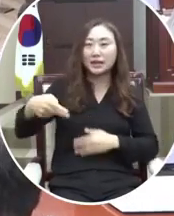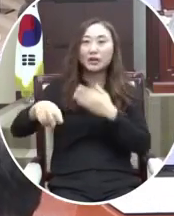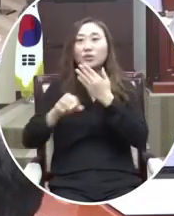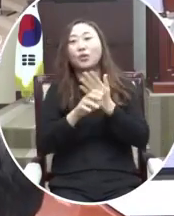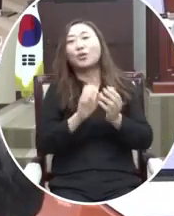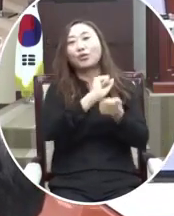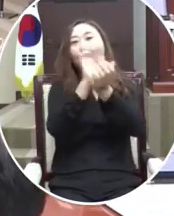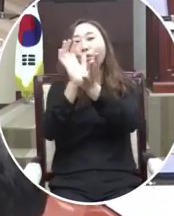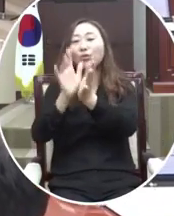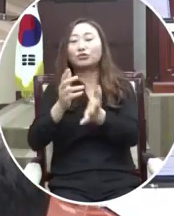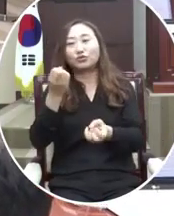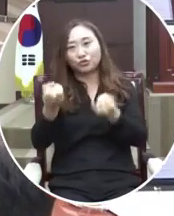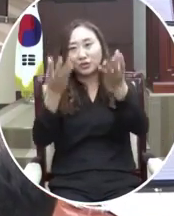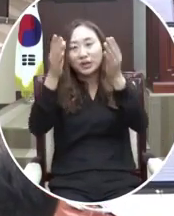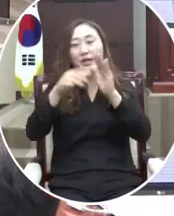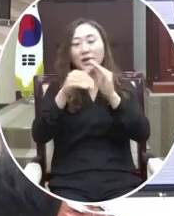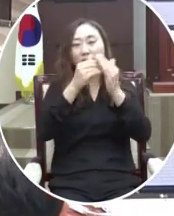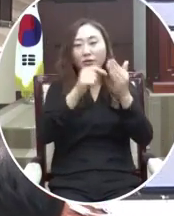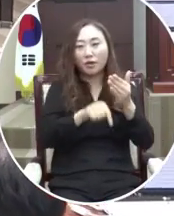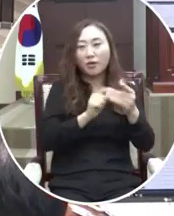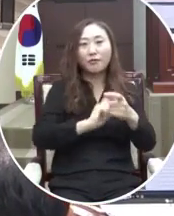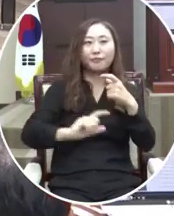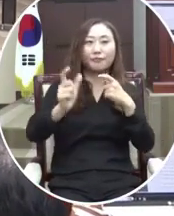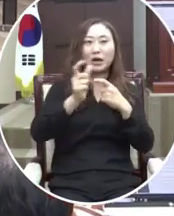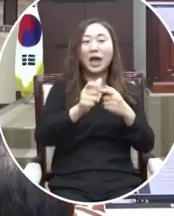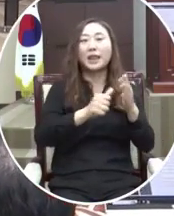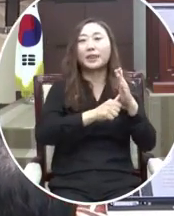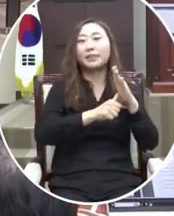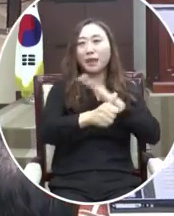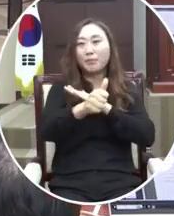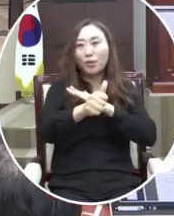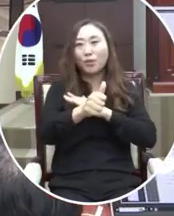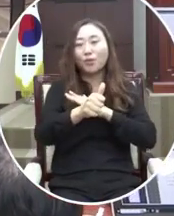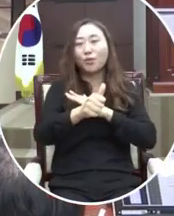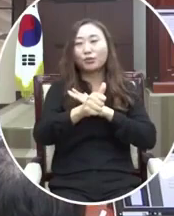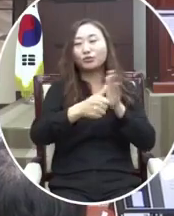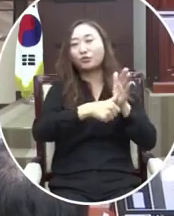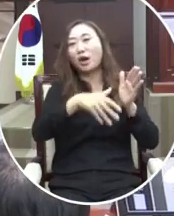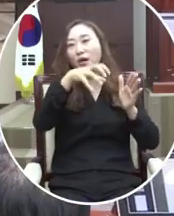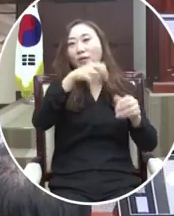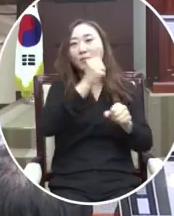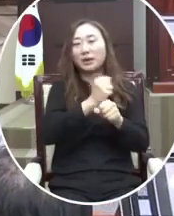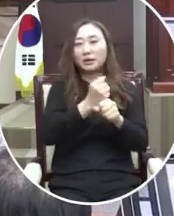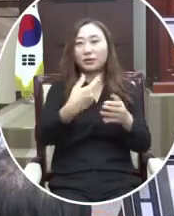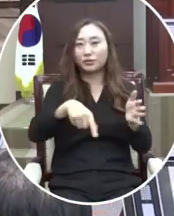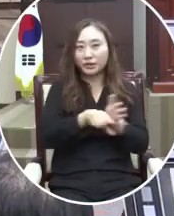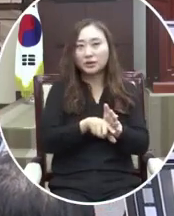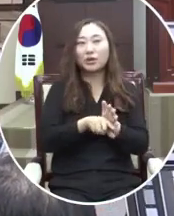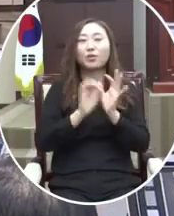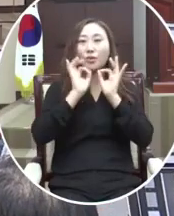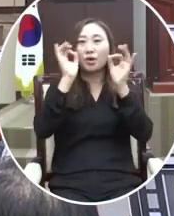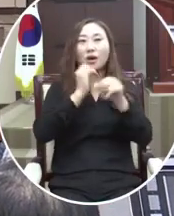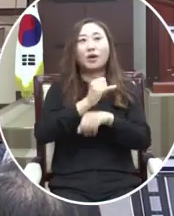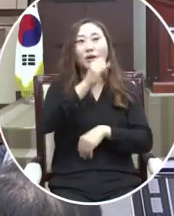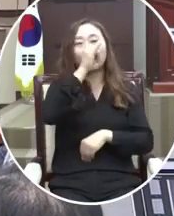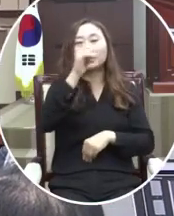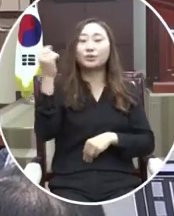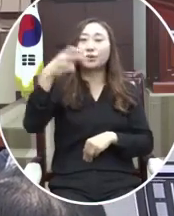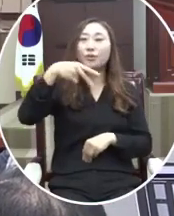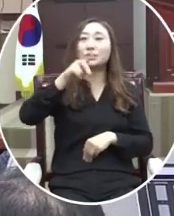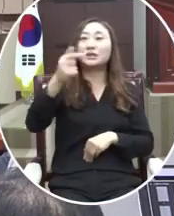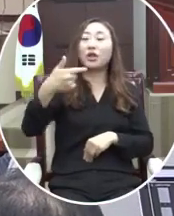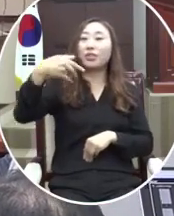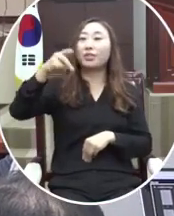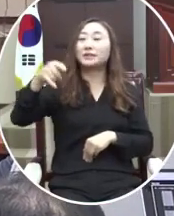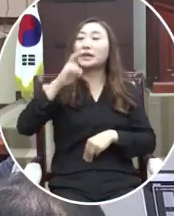불암산 철제의 구성을 더욱 내실화해 노원의 대표 문화 콘텐츠로 육성시키고 예매 경쟁이 치열했던 수락산